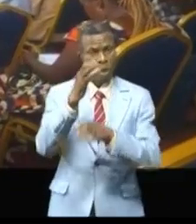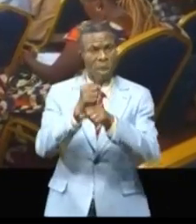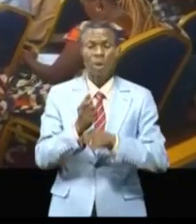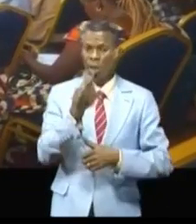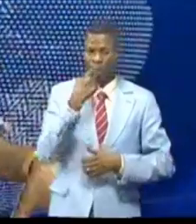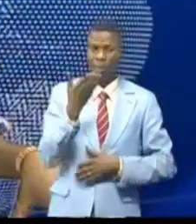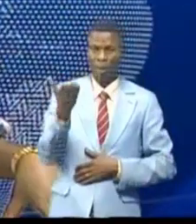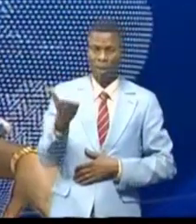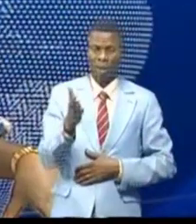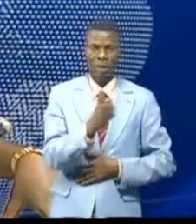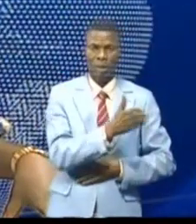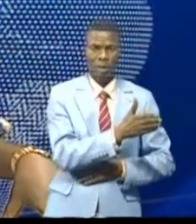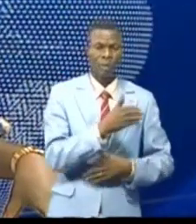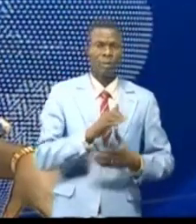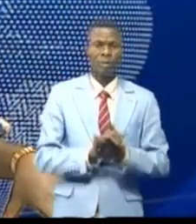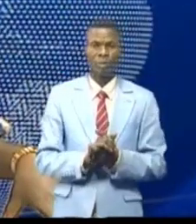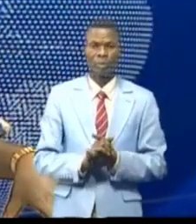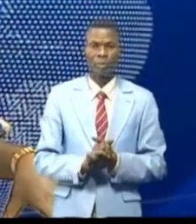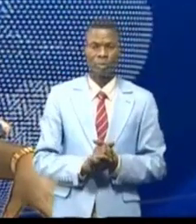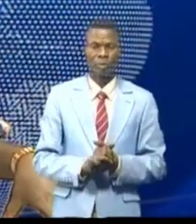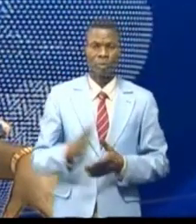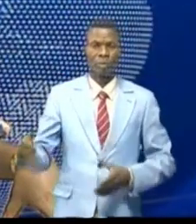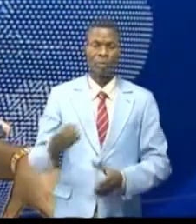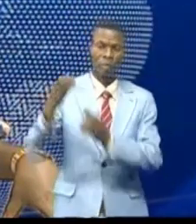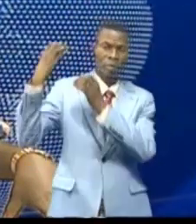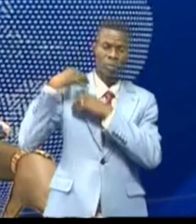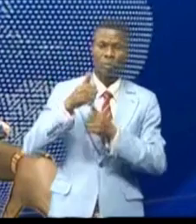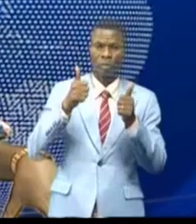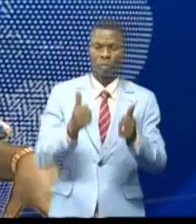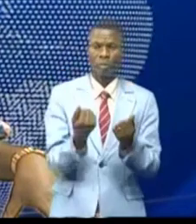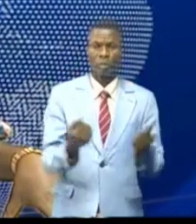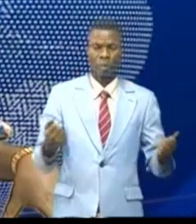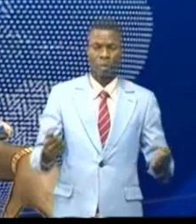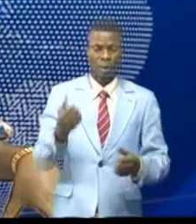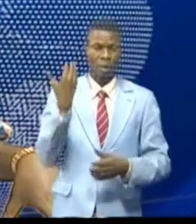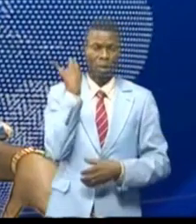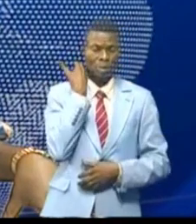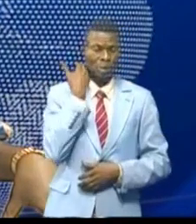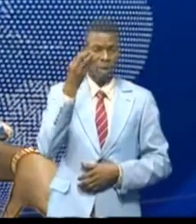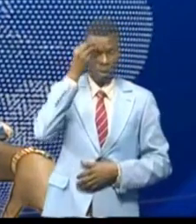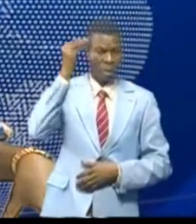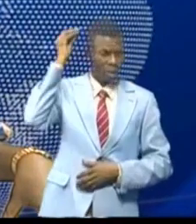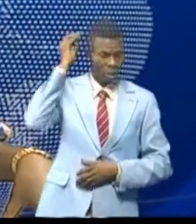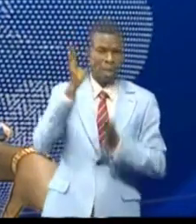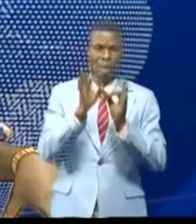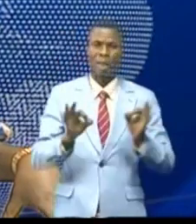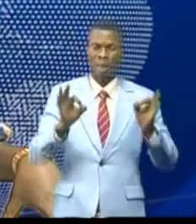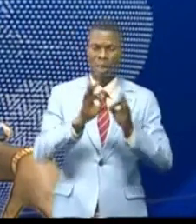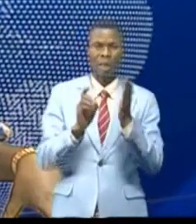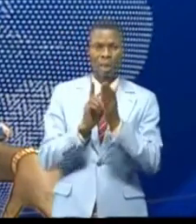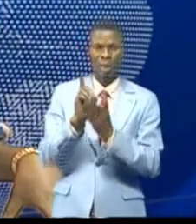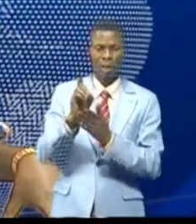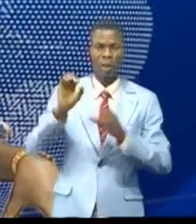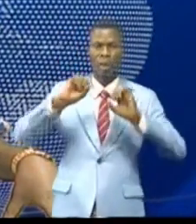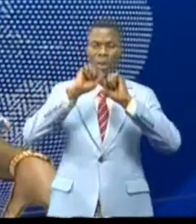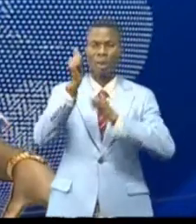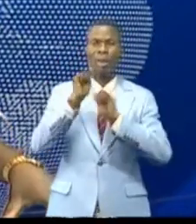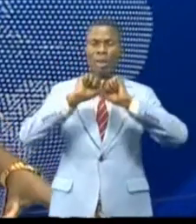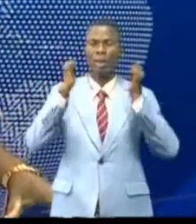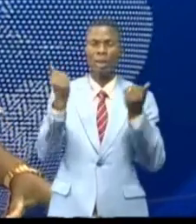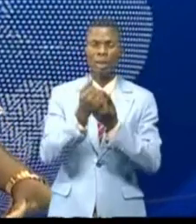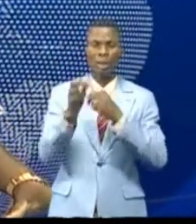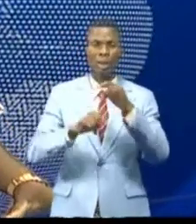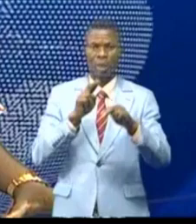antirétroviraux. Une bonne prise en charge des enfants autistes est nécessaire pour leur développement. L'association Never